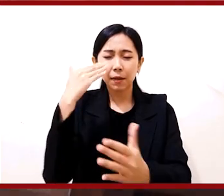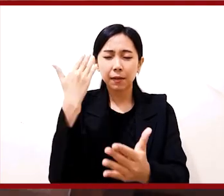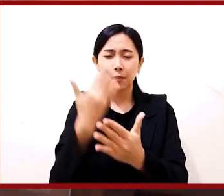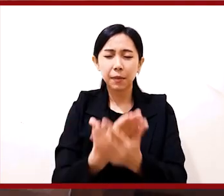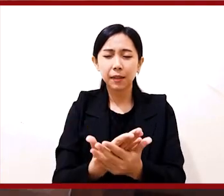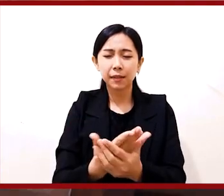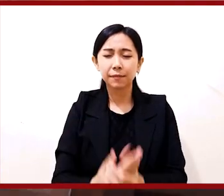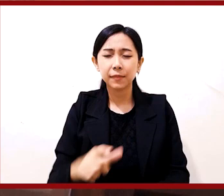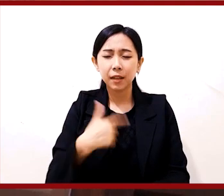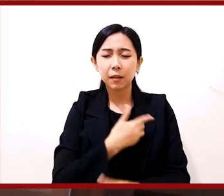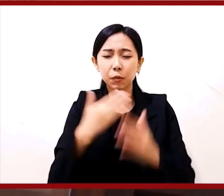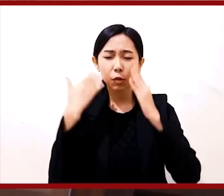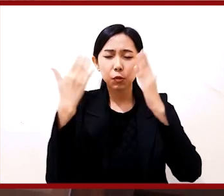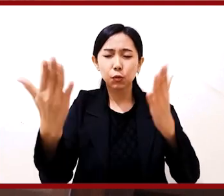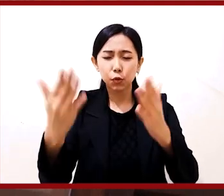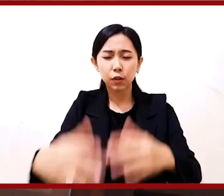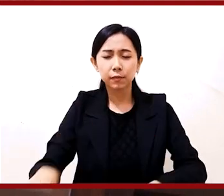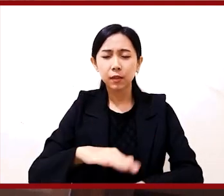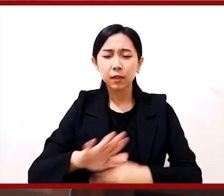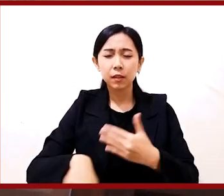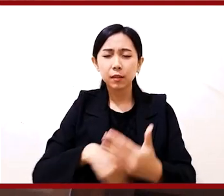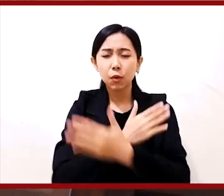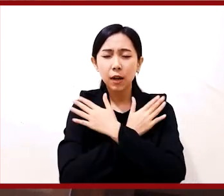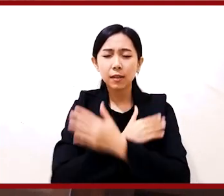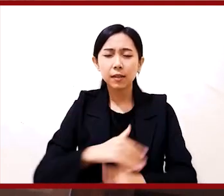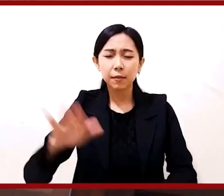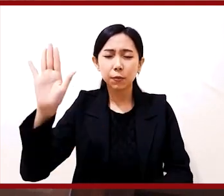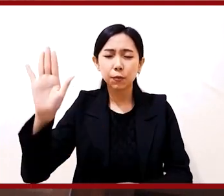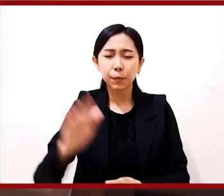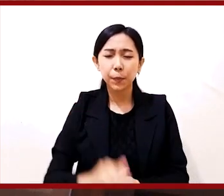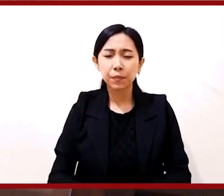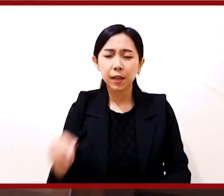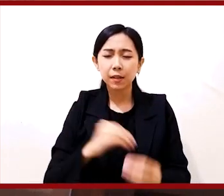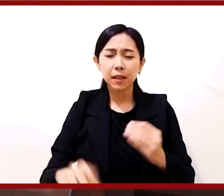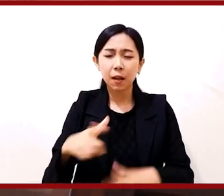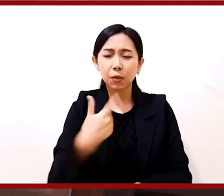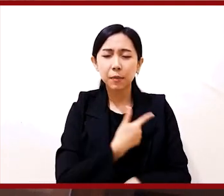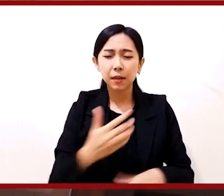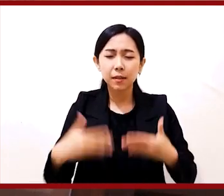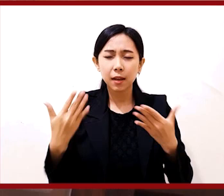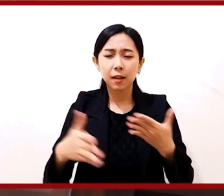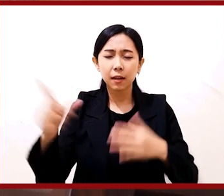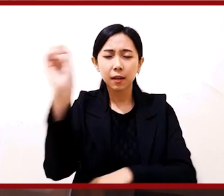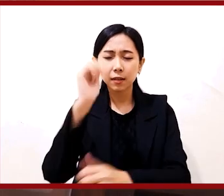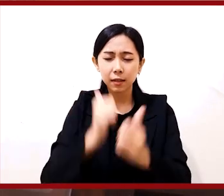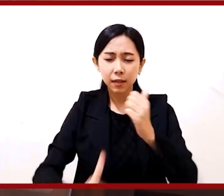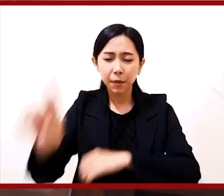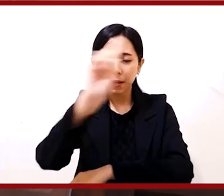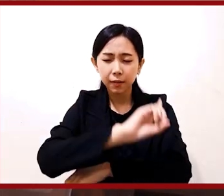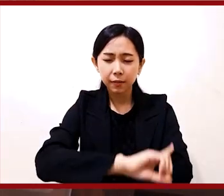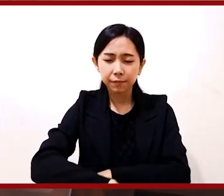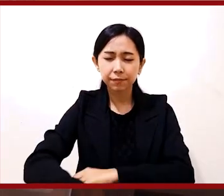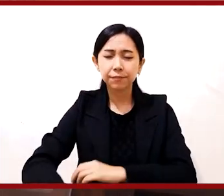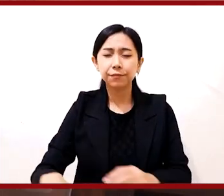Bapa yang baik, kami mengucap syukur atas kasih setia Tuhan yang selalu kami rasakan hari demi